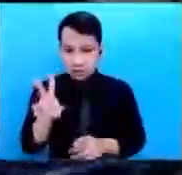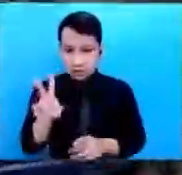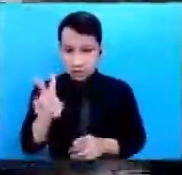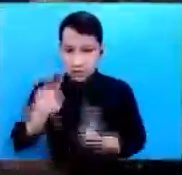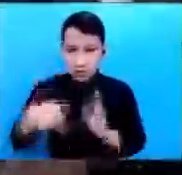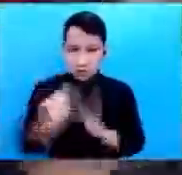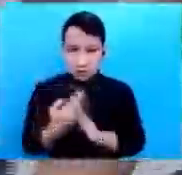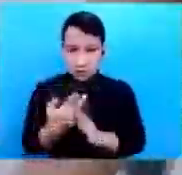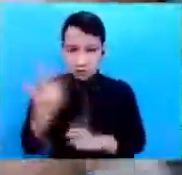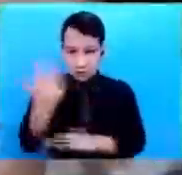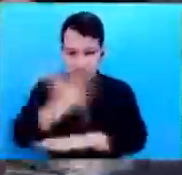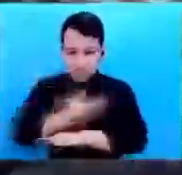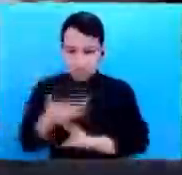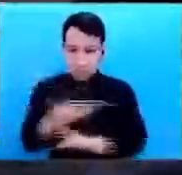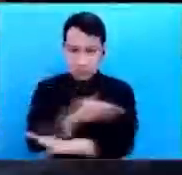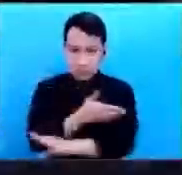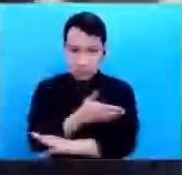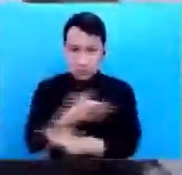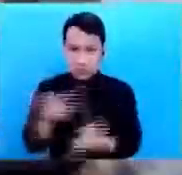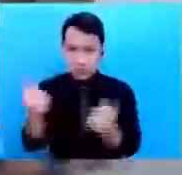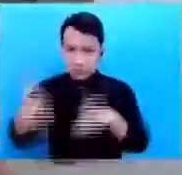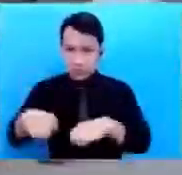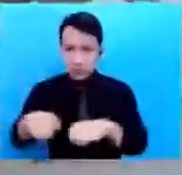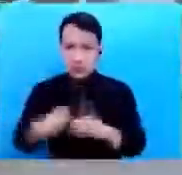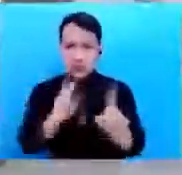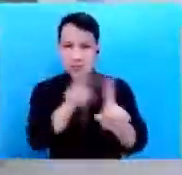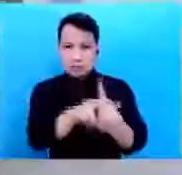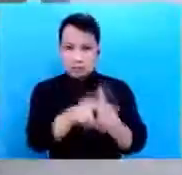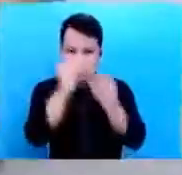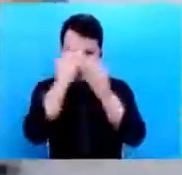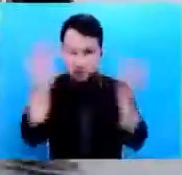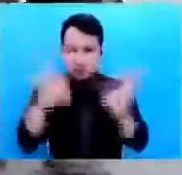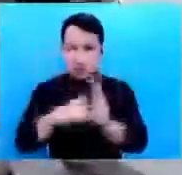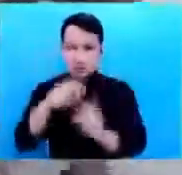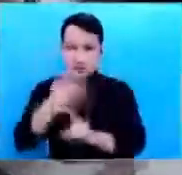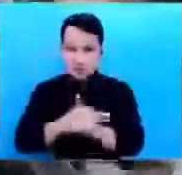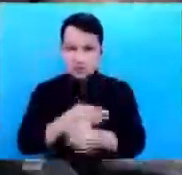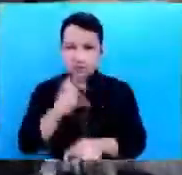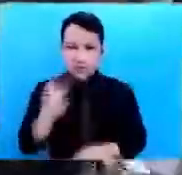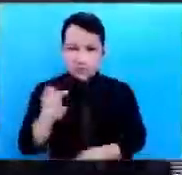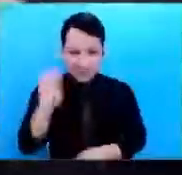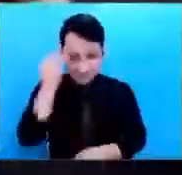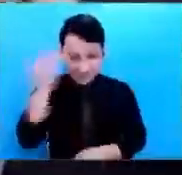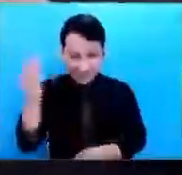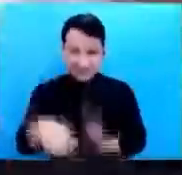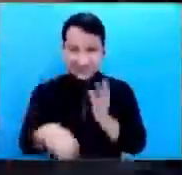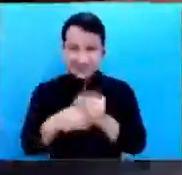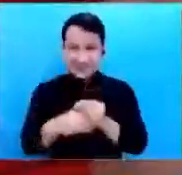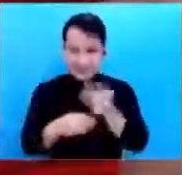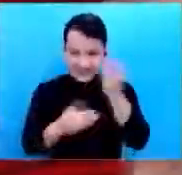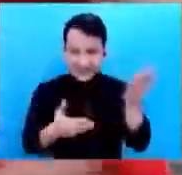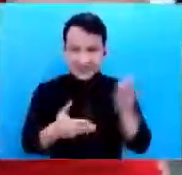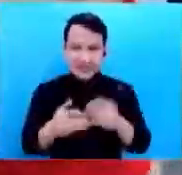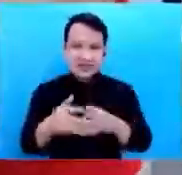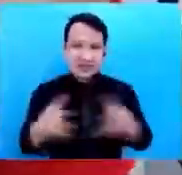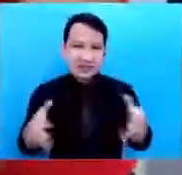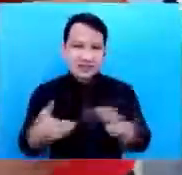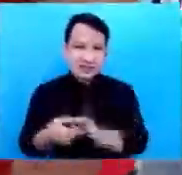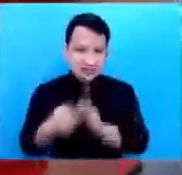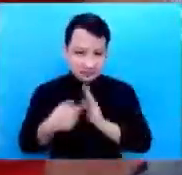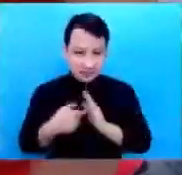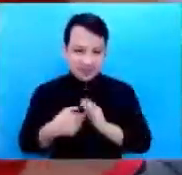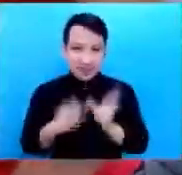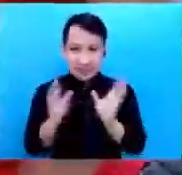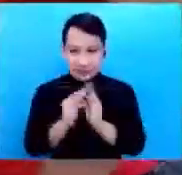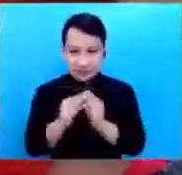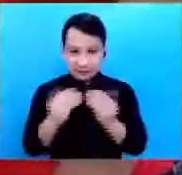ang event. Nagain naman daw ng application ang kampo ni de Guzman on Feb 6, pero hindi nila nakompleto ang requirements. Sa isang forum